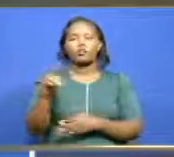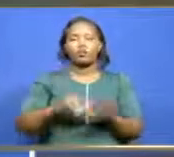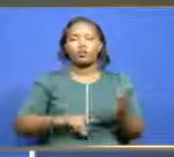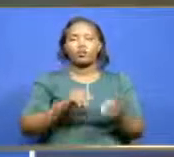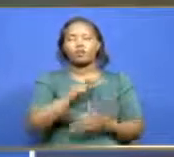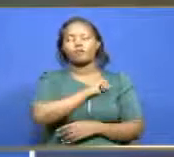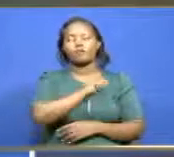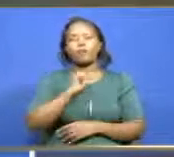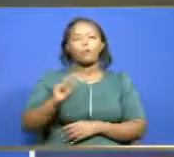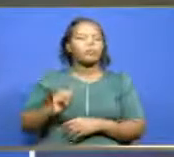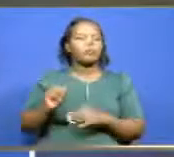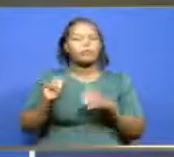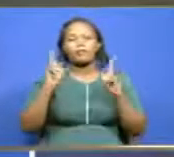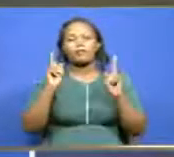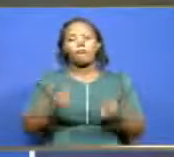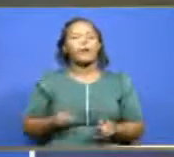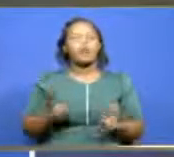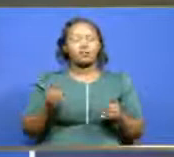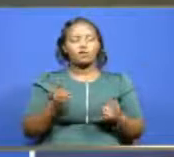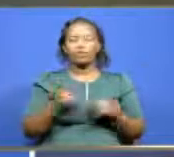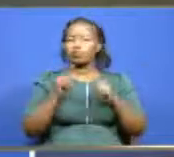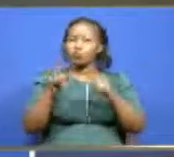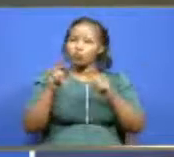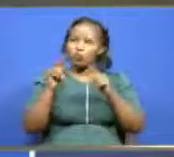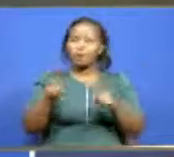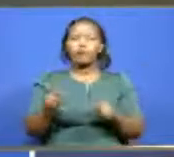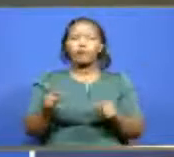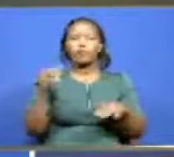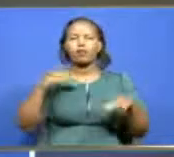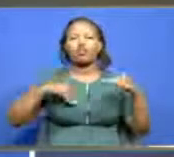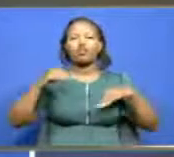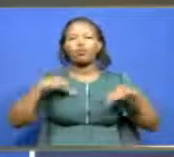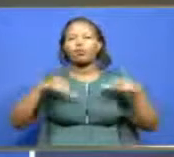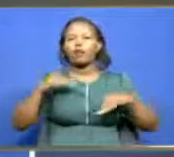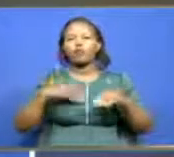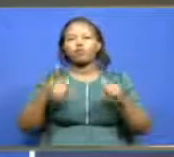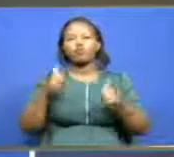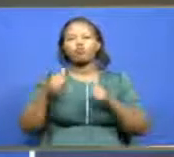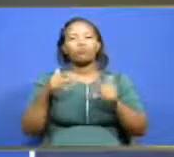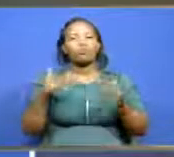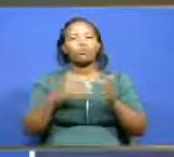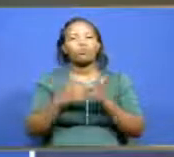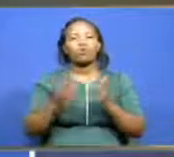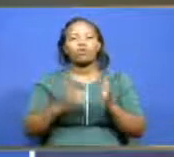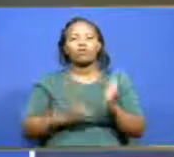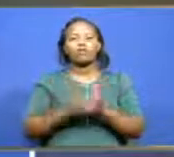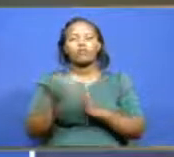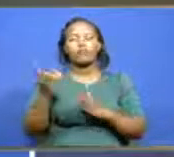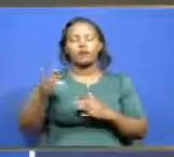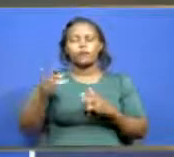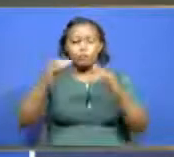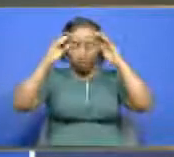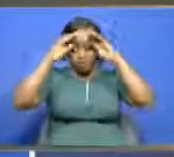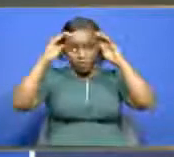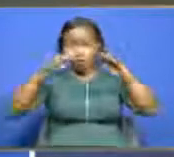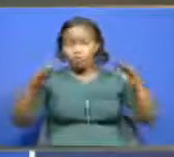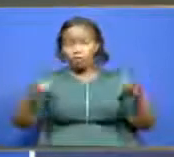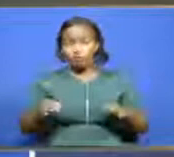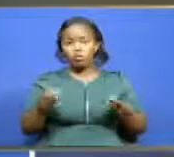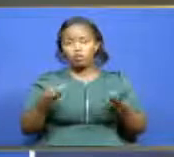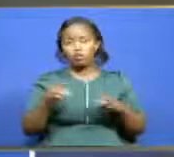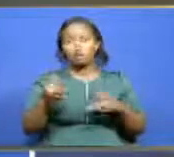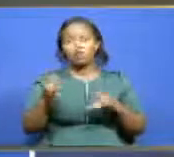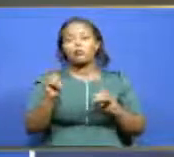wazi ufisadi ambao umetatiza miradi mingi ya maendeleo katika ngazi za magatuzi. Seneta huyo mpya alichaguliwa bila kupingwa